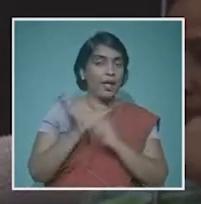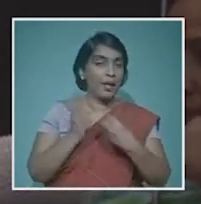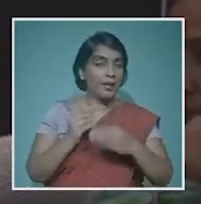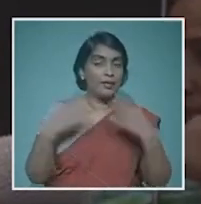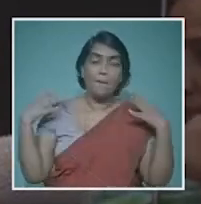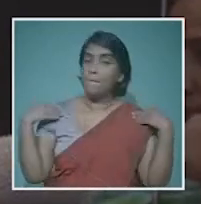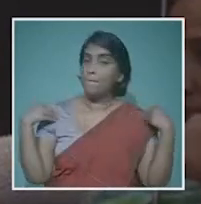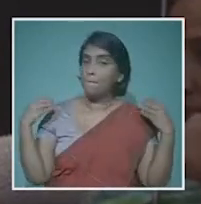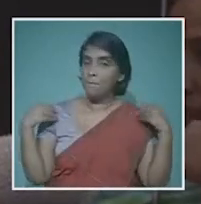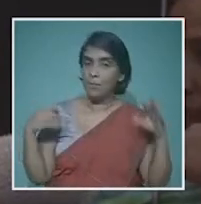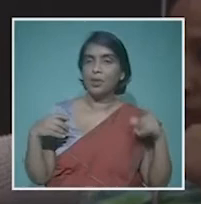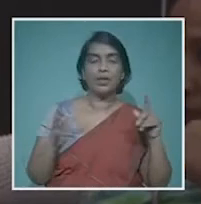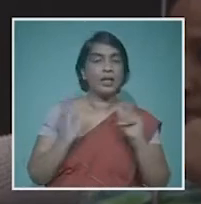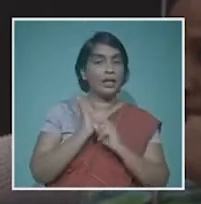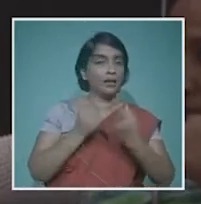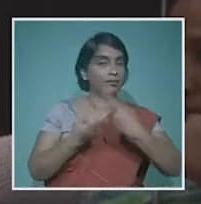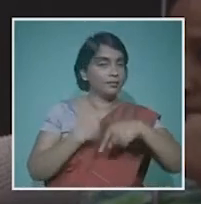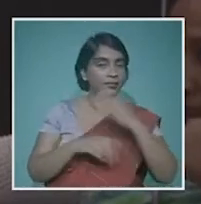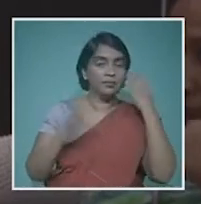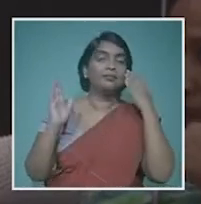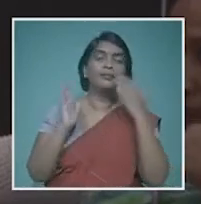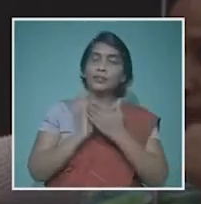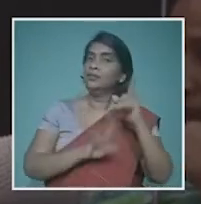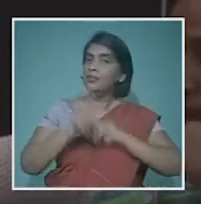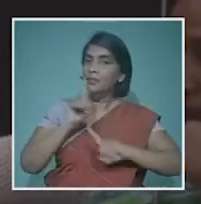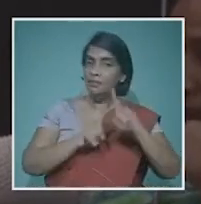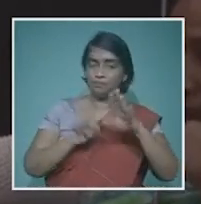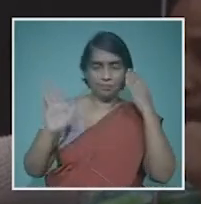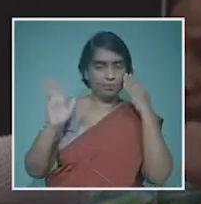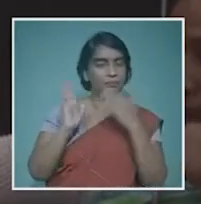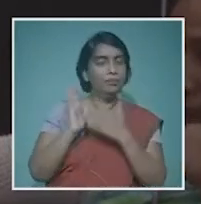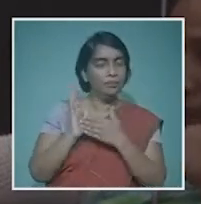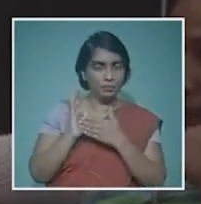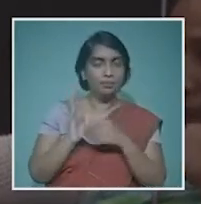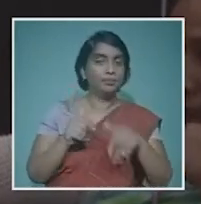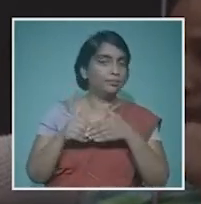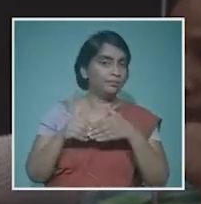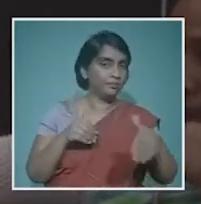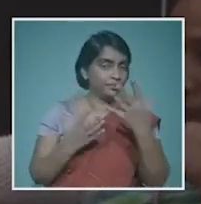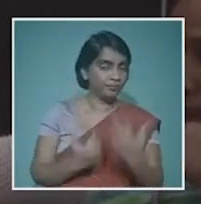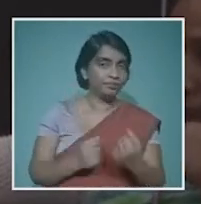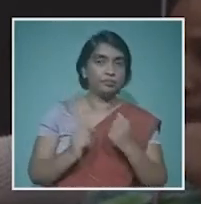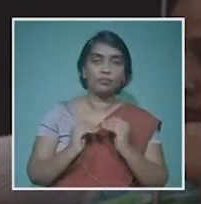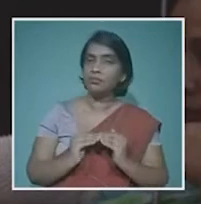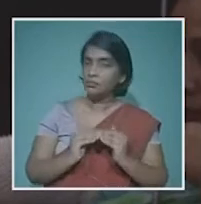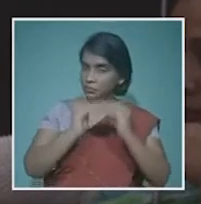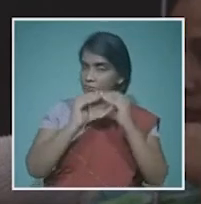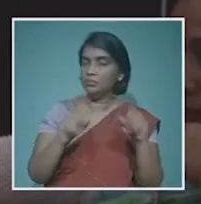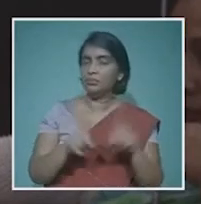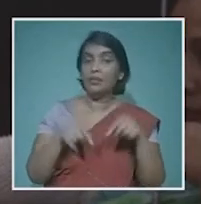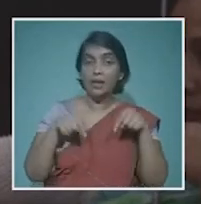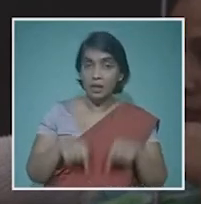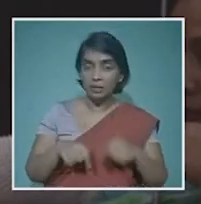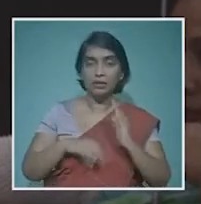වැඩසටහන සහ ණය ප්‍රතිව්‍යුහගත කිරීමේ සාකච්ඡාවලට අදාළව මේ දක්වා ලබා ඇති ප්‍රගතිය මෙන්ම